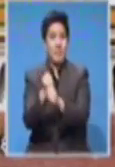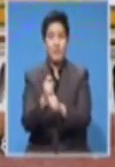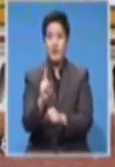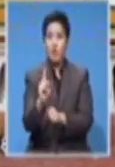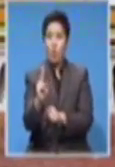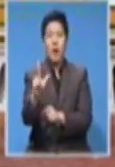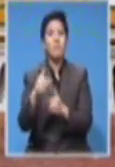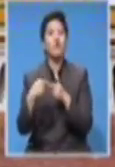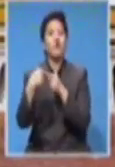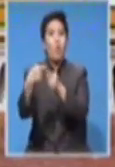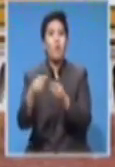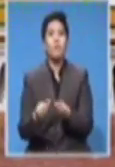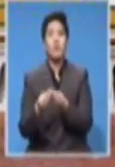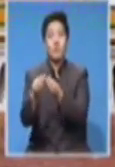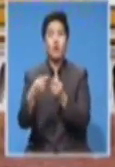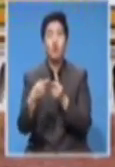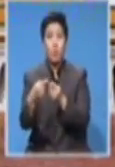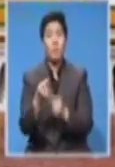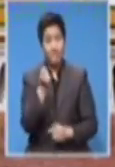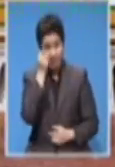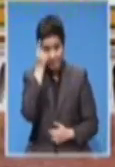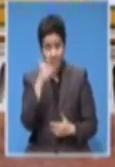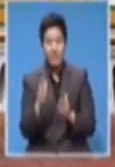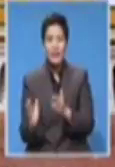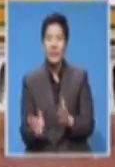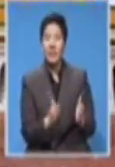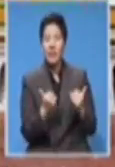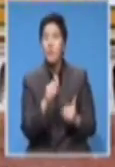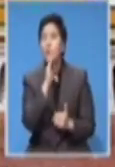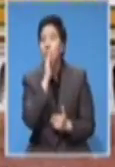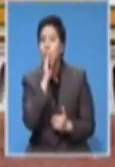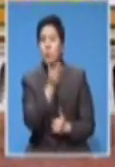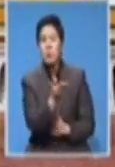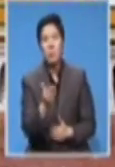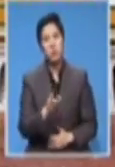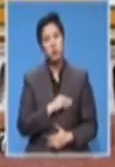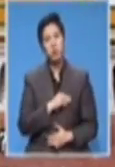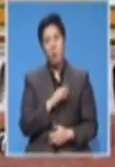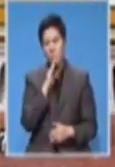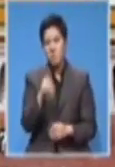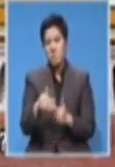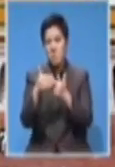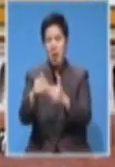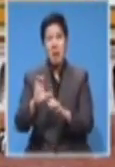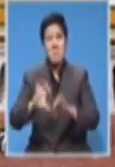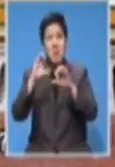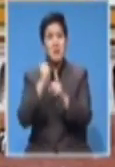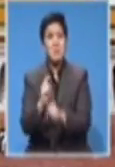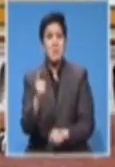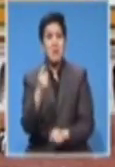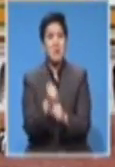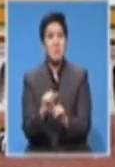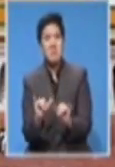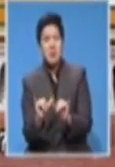ทำก็แล้วกันนะครับเข้าใจคงเข้าใจตามนี้นะครับหรือถ้าว่าทุกคนเกรงว่าจะไม่ทำชาวบ้านลูกกำหนดไว้นะ